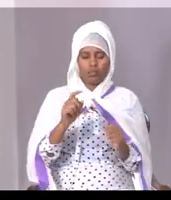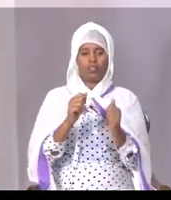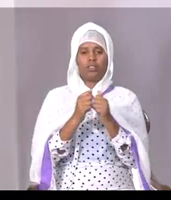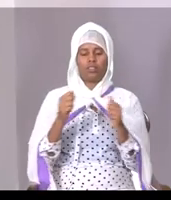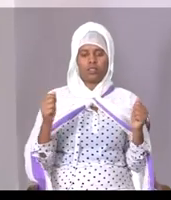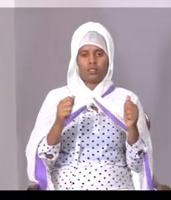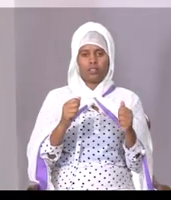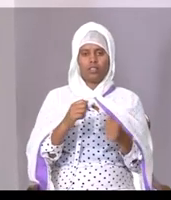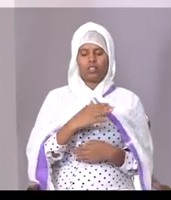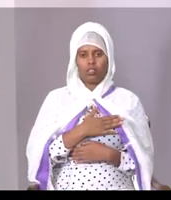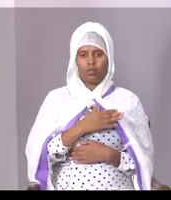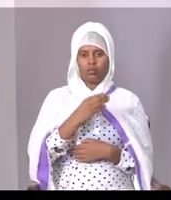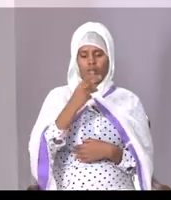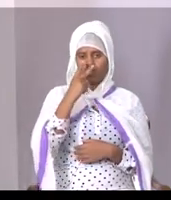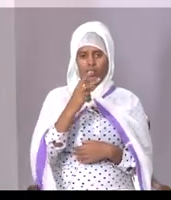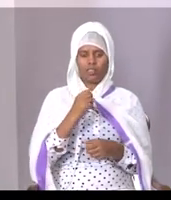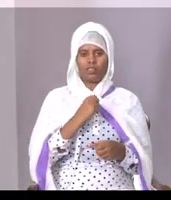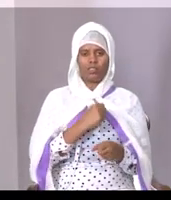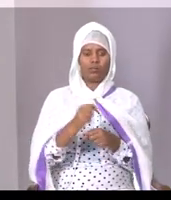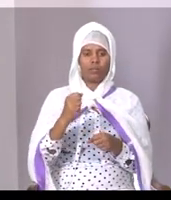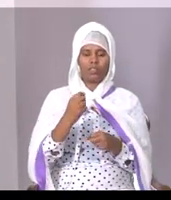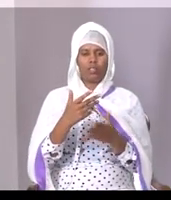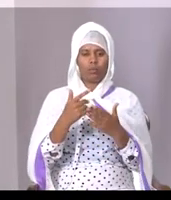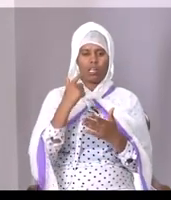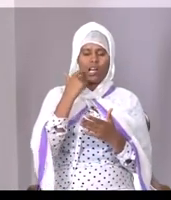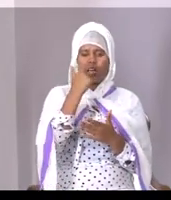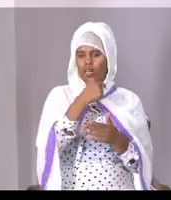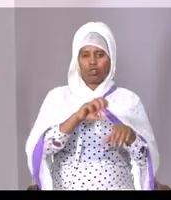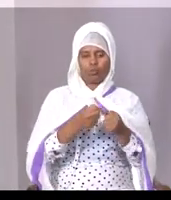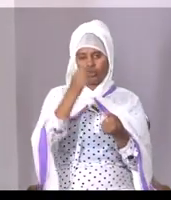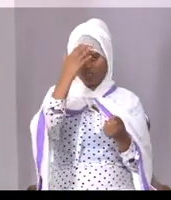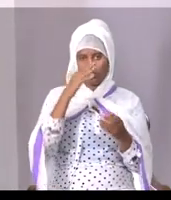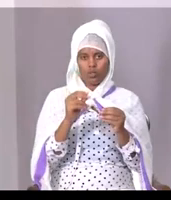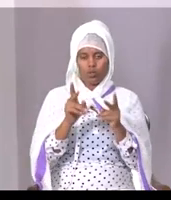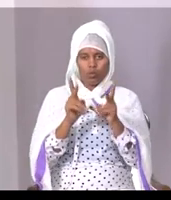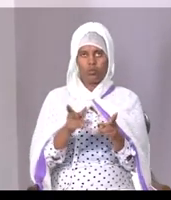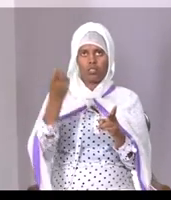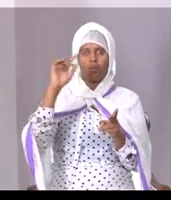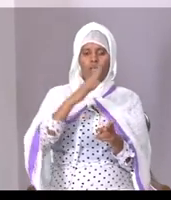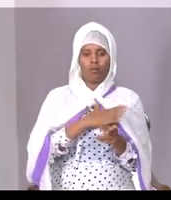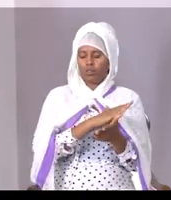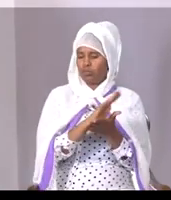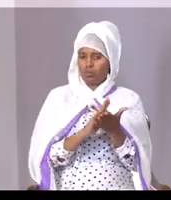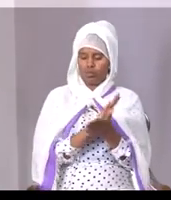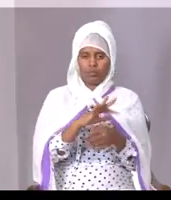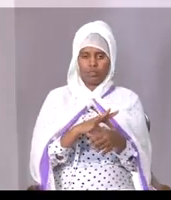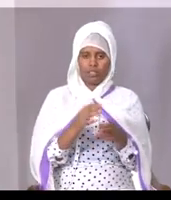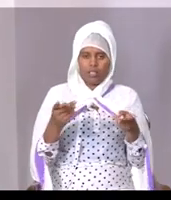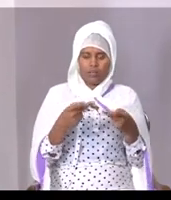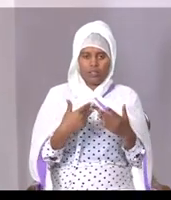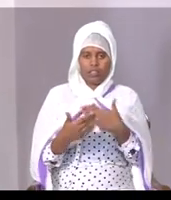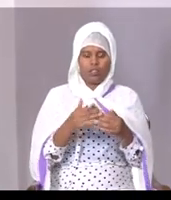እዩ ልክዕ ግን ብሄጎ ምስ በልዓ እንታይ ይኸውን እምኒ እንታይ ገውነት ናኑ ይሰባብሮ ልክዕ ከዓ ክርስቶስ ኣምላኽና ፍፁም ስጋና